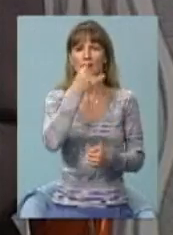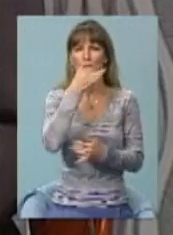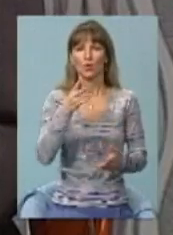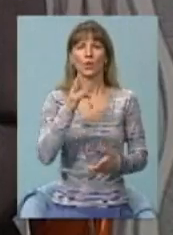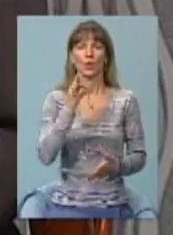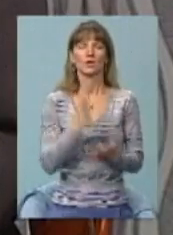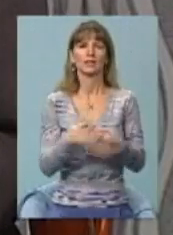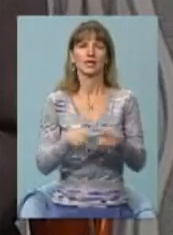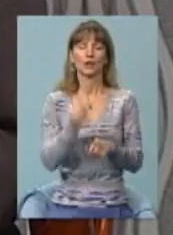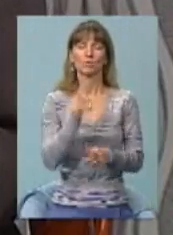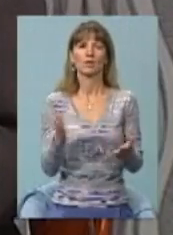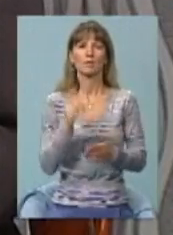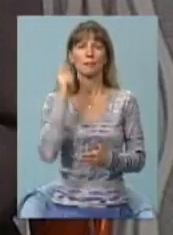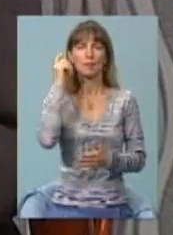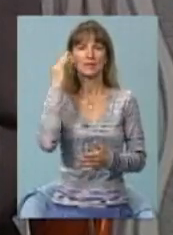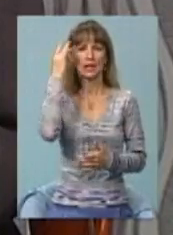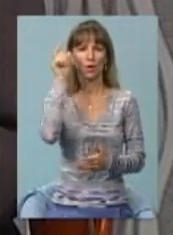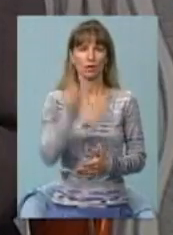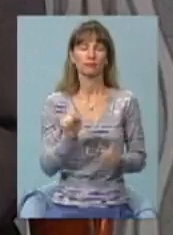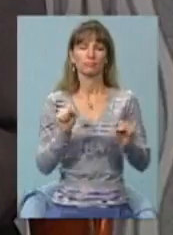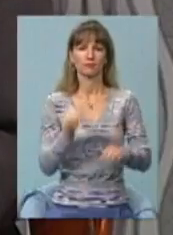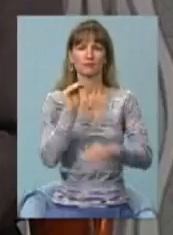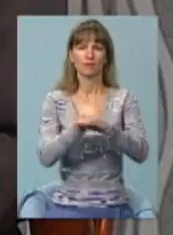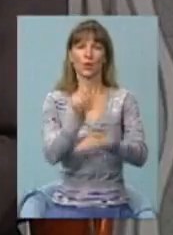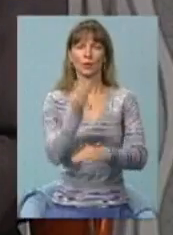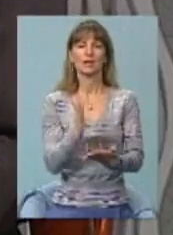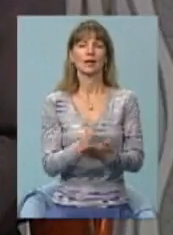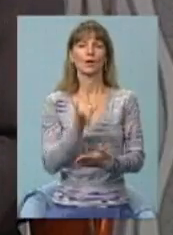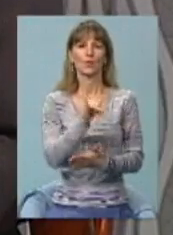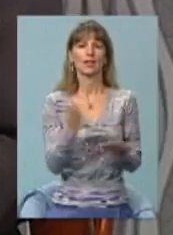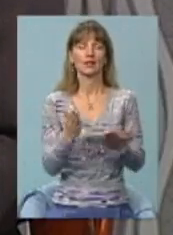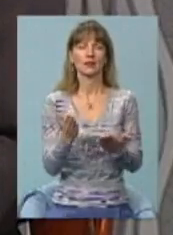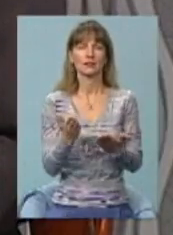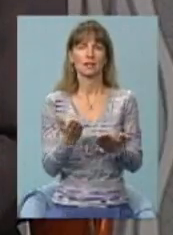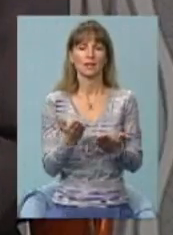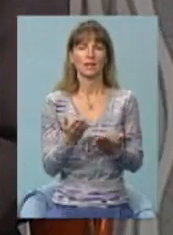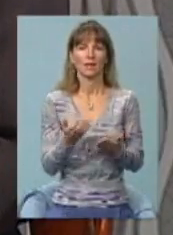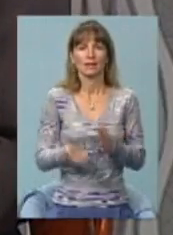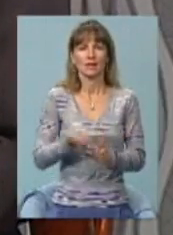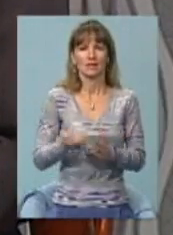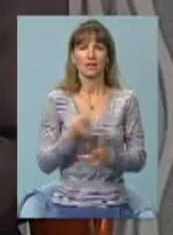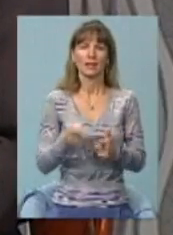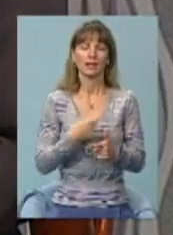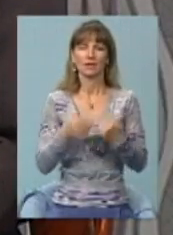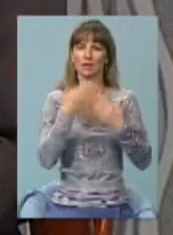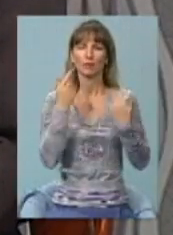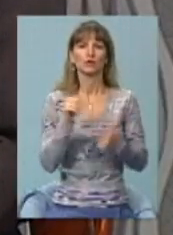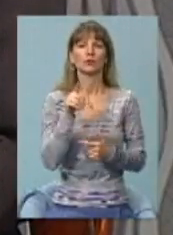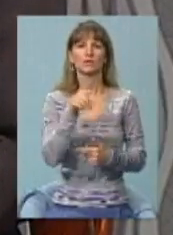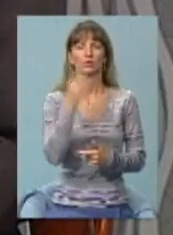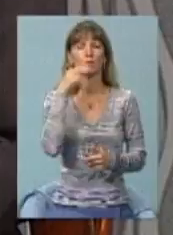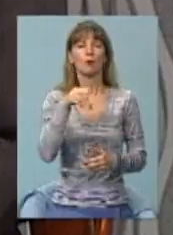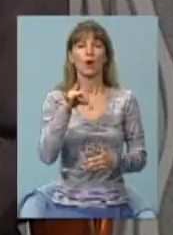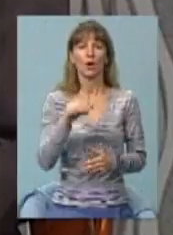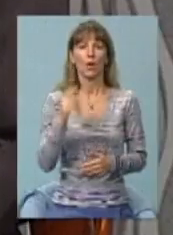є такі люди, як психологи, вони можуть розпізнати в людині, чи є в неї якісь певні відхилення, чи немає. Софійко, що ти думаєш про психологів? Що це